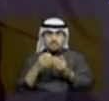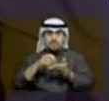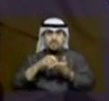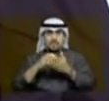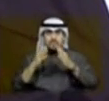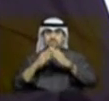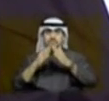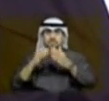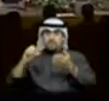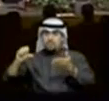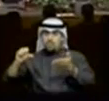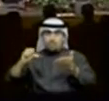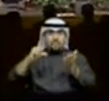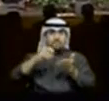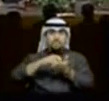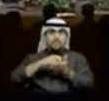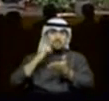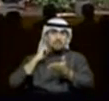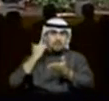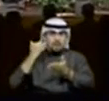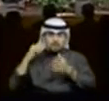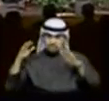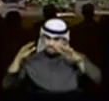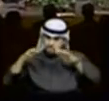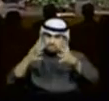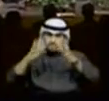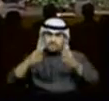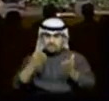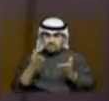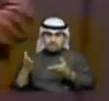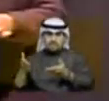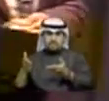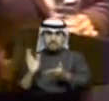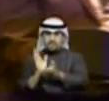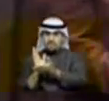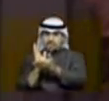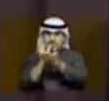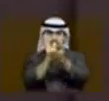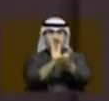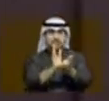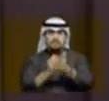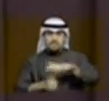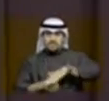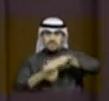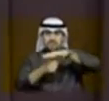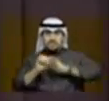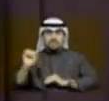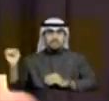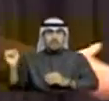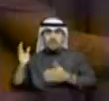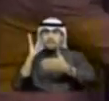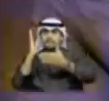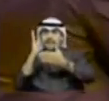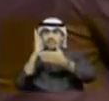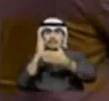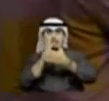من الوفود العربية. وخلال الاحتفالية تم تكريم مدير عام مكتبة الكويت الوطنية كامل سليمان